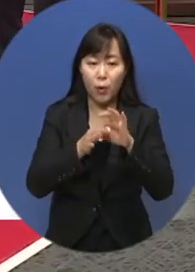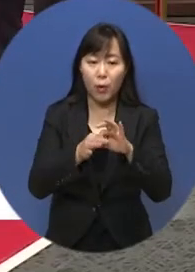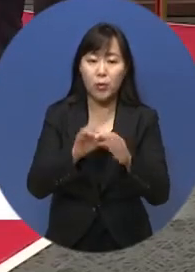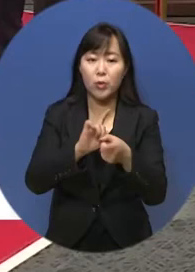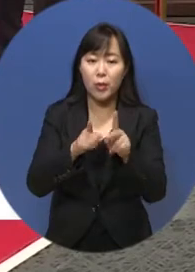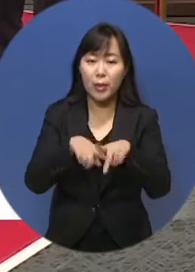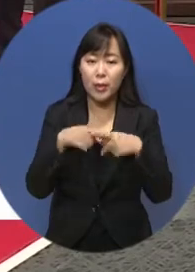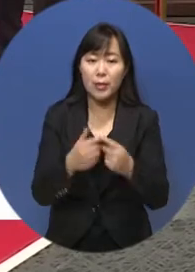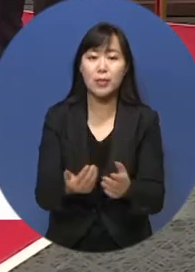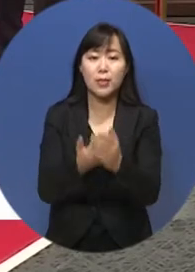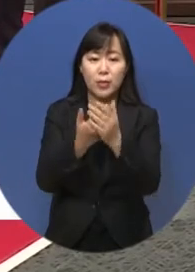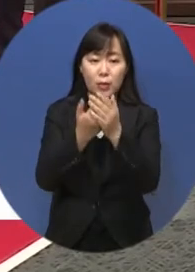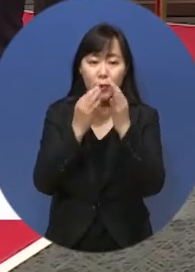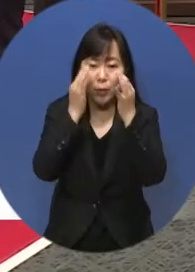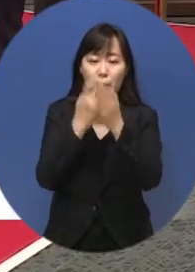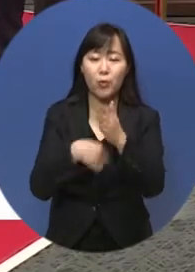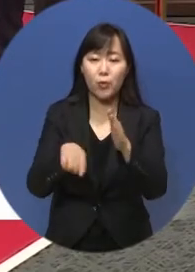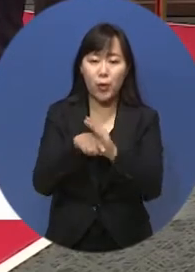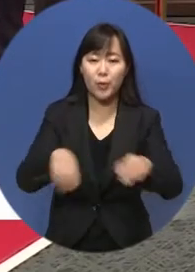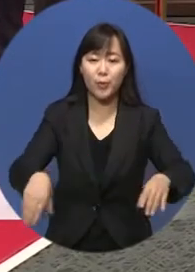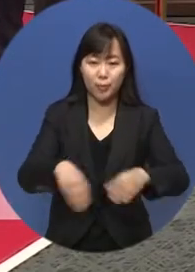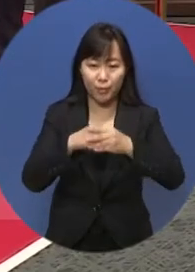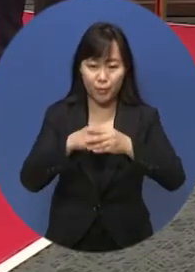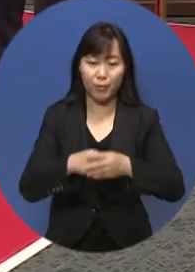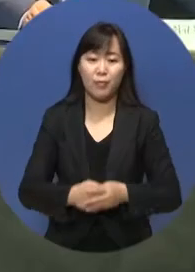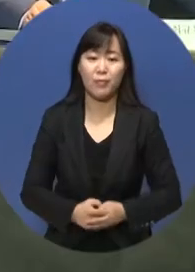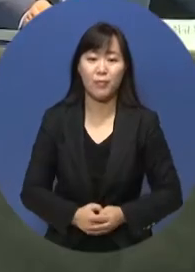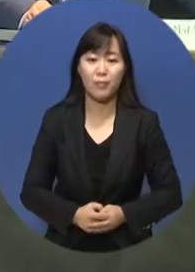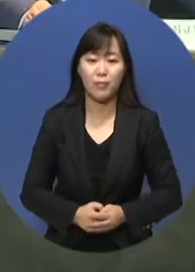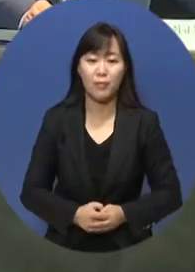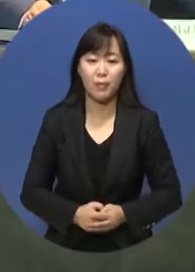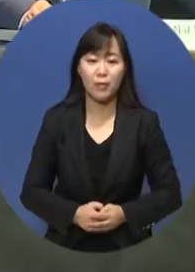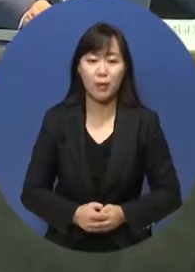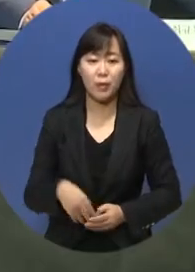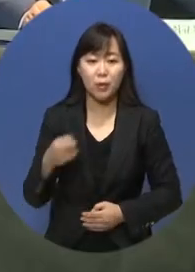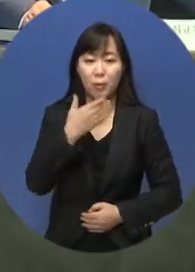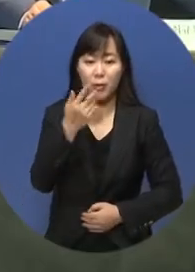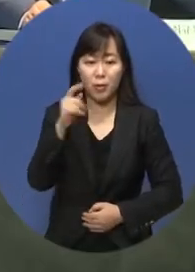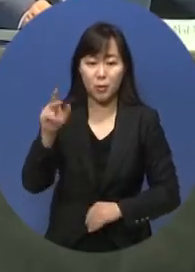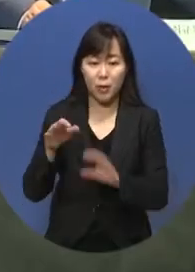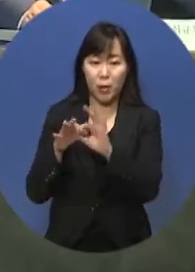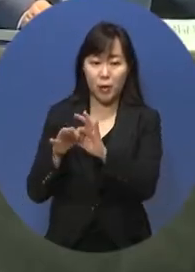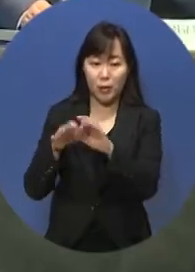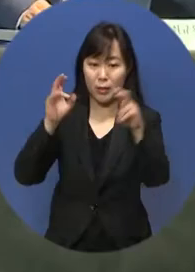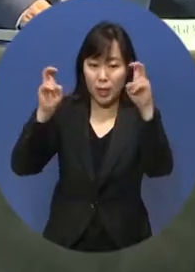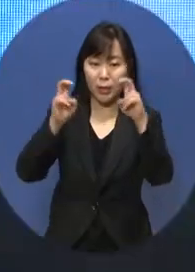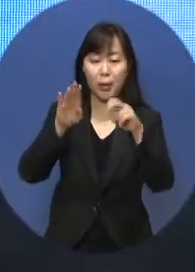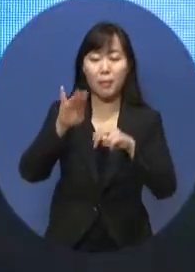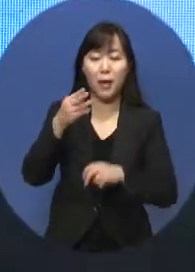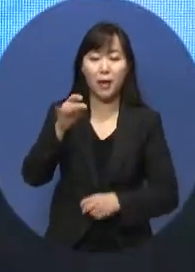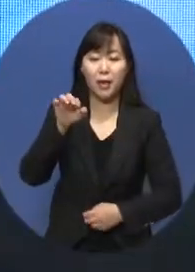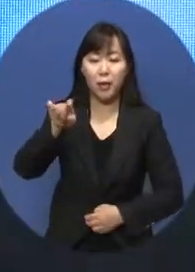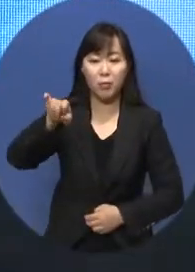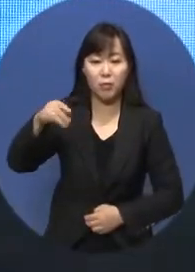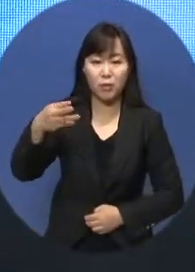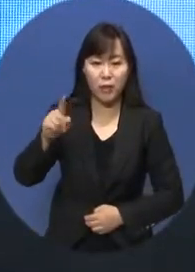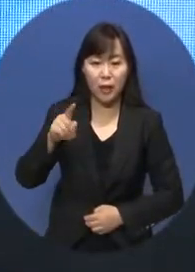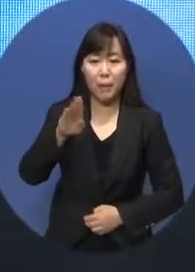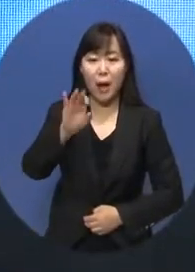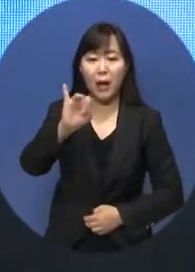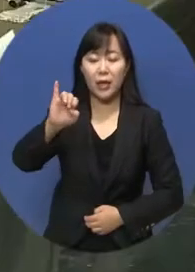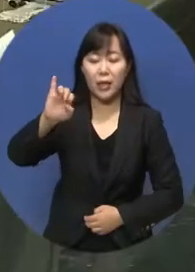증진에 기여하기 위해 손을 잡기로 했습니다. 더불어 복지TV 관계사인 베리어프리 바이오 연구소